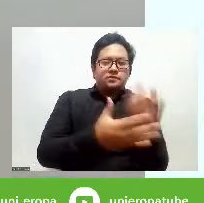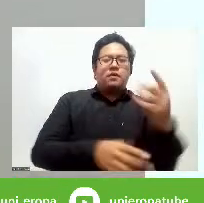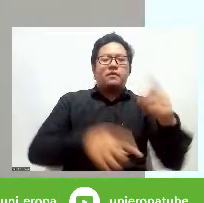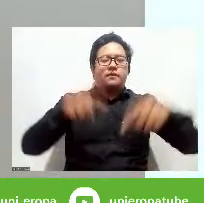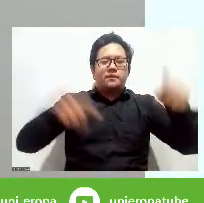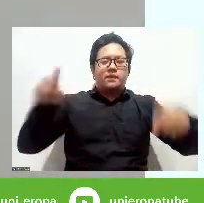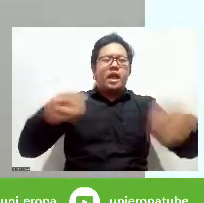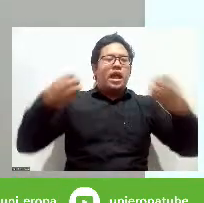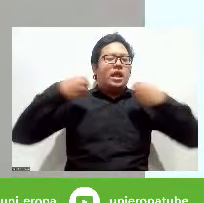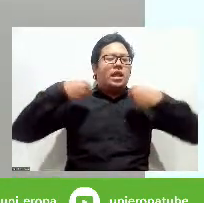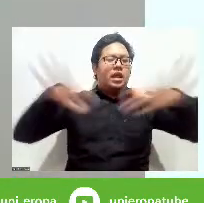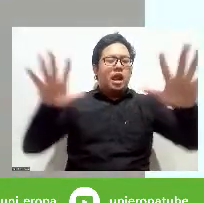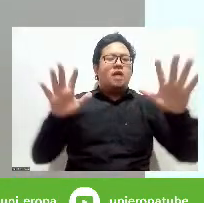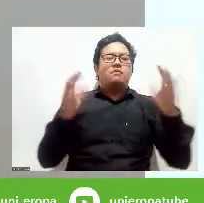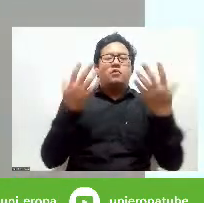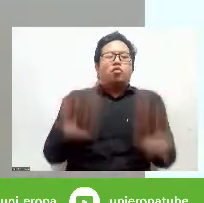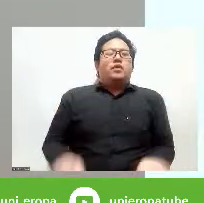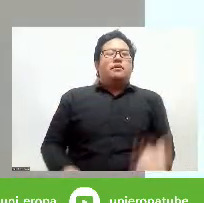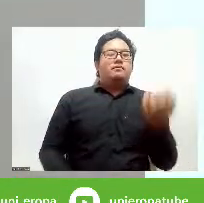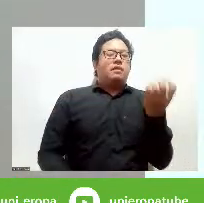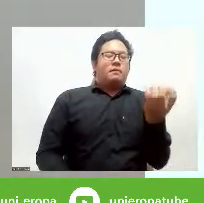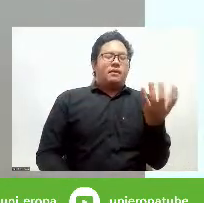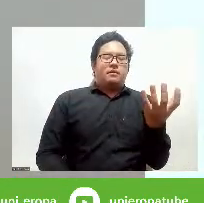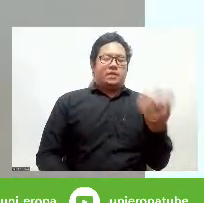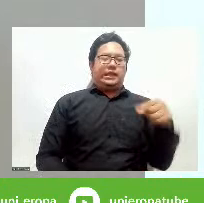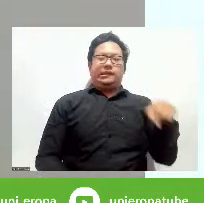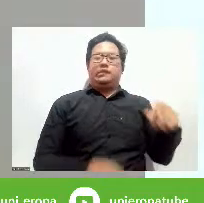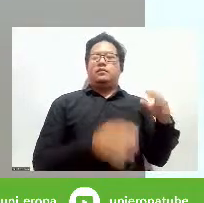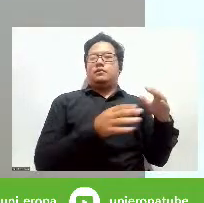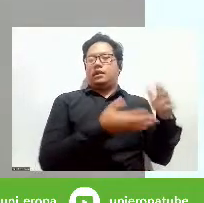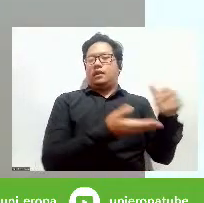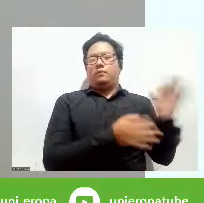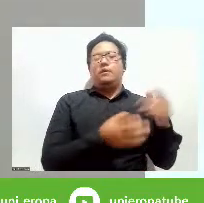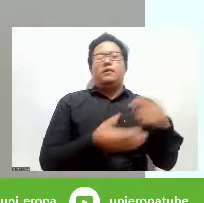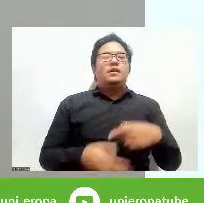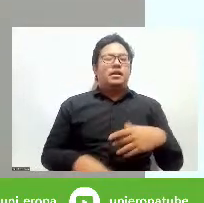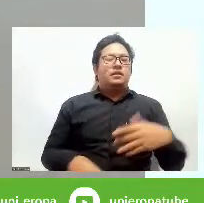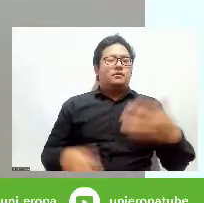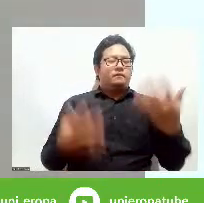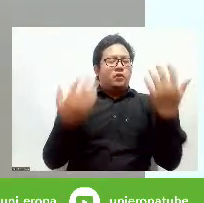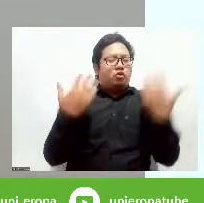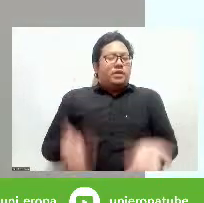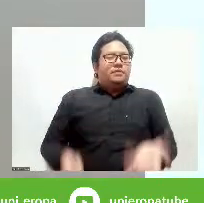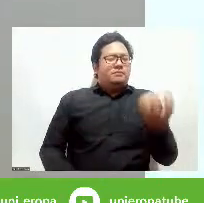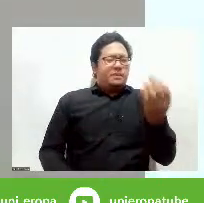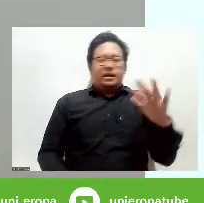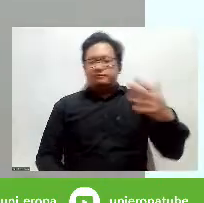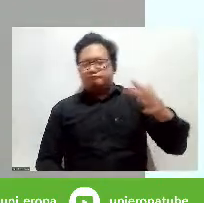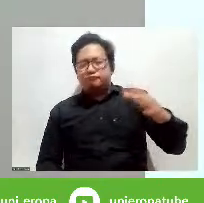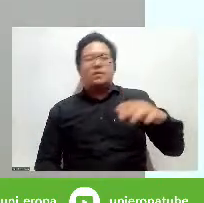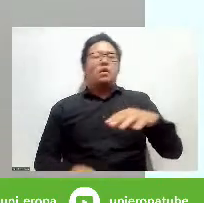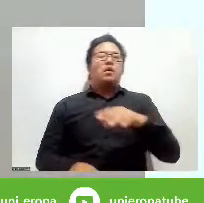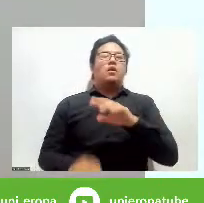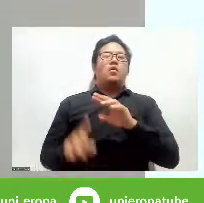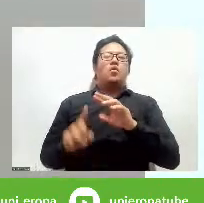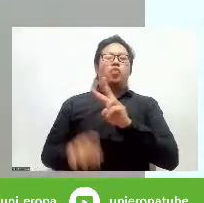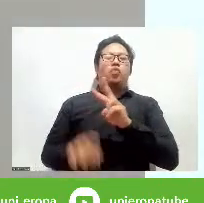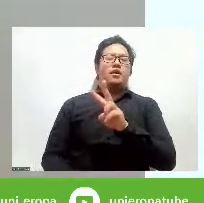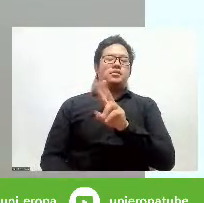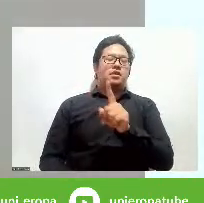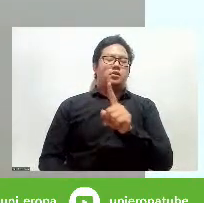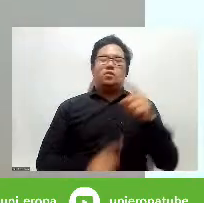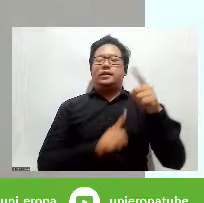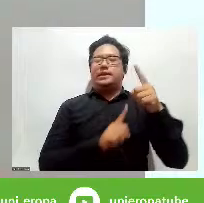ini tanpa kesehatan dan pendidikan mu itu ada 221 triliun 2015